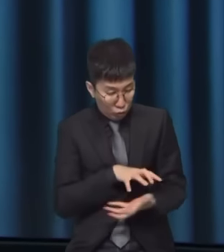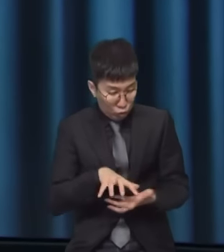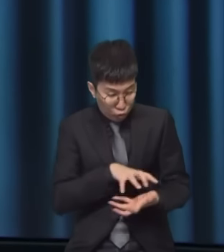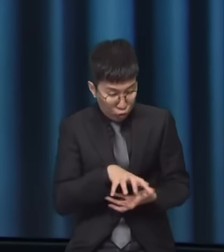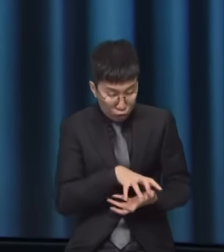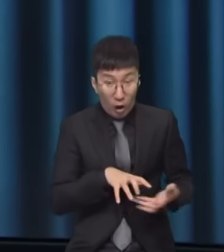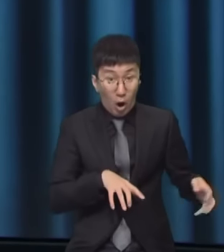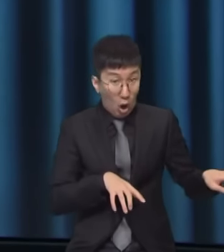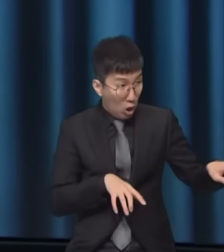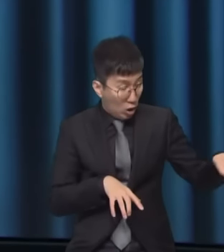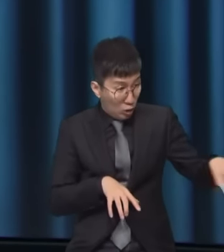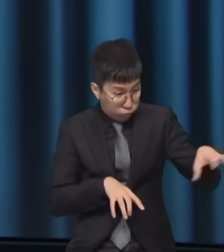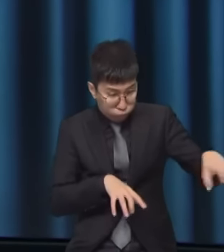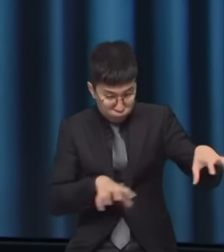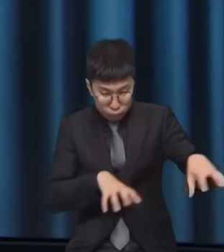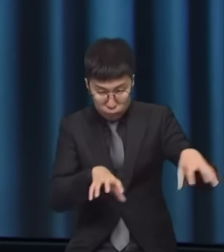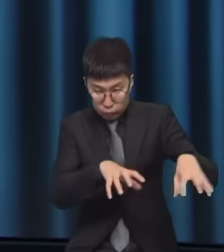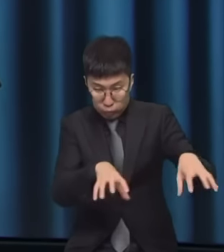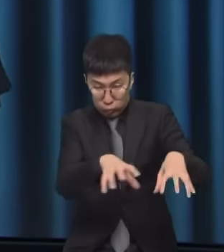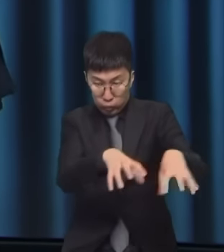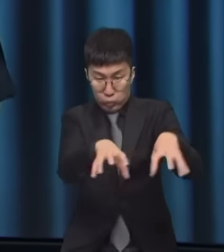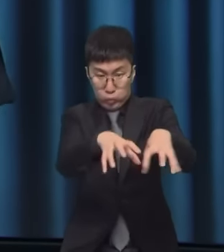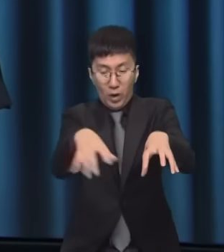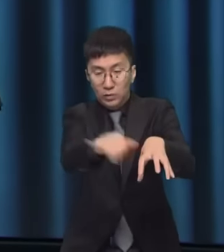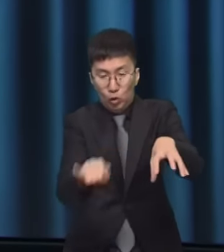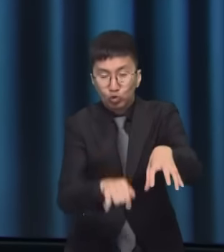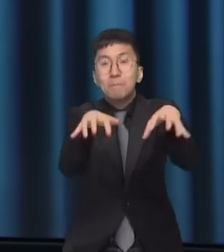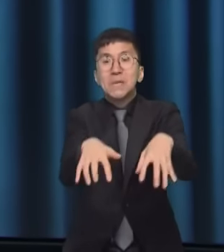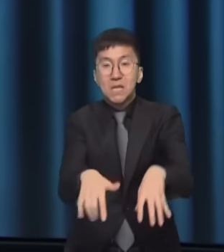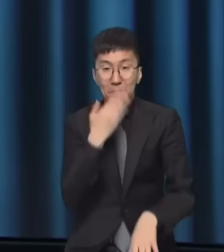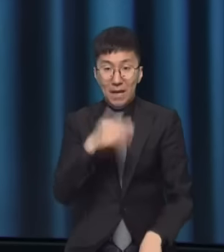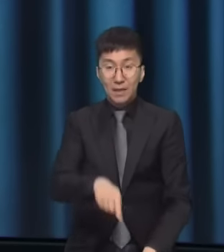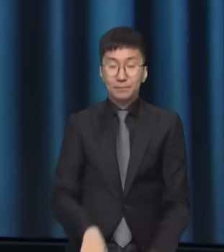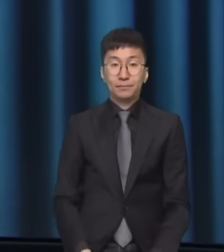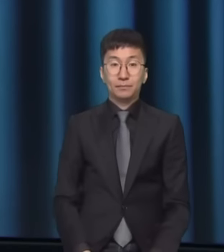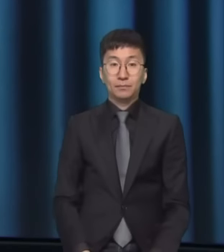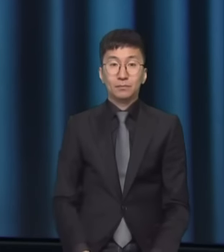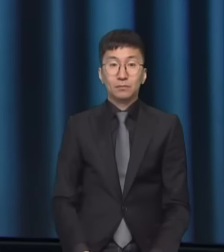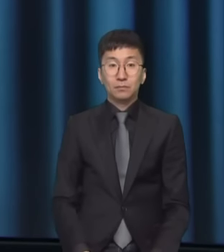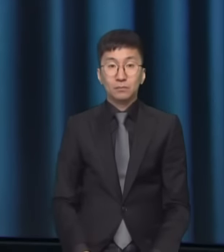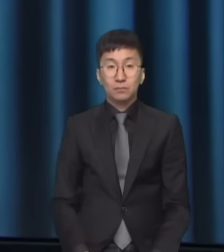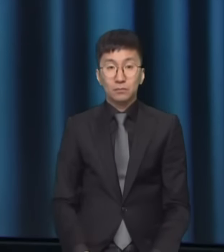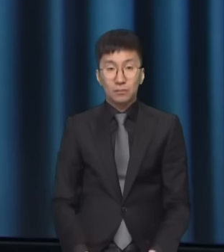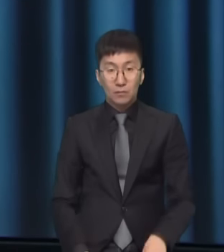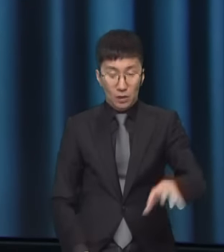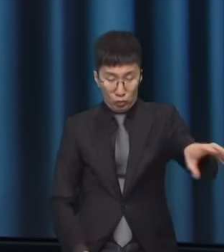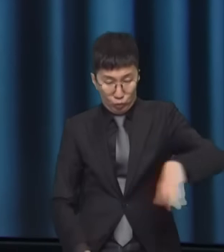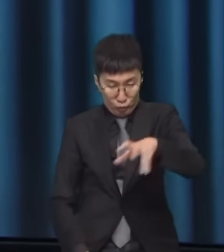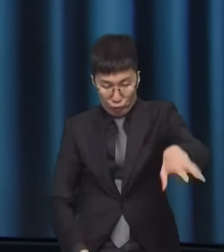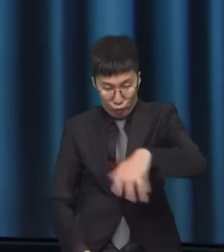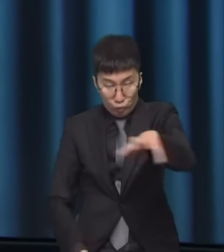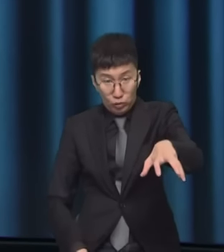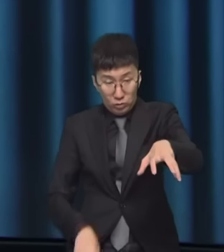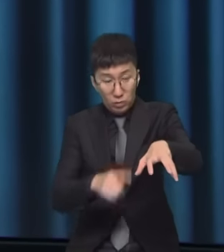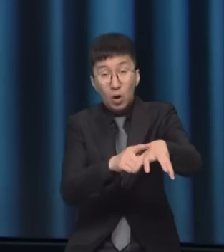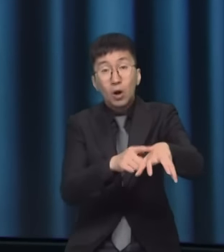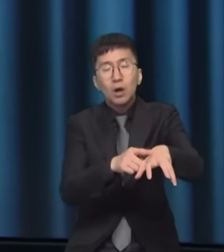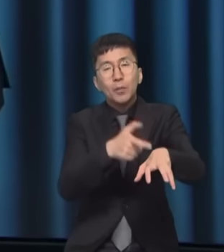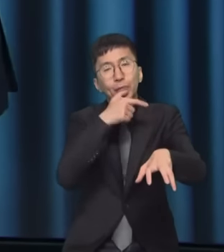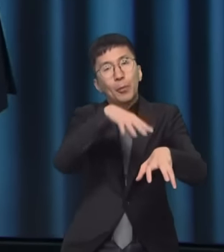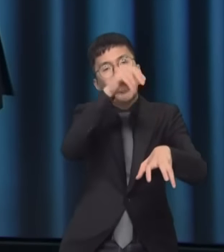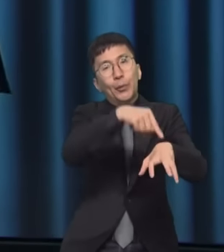북쪽으로 끌어올리면서 전국에 비를 내립니다. 문제는 저기압 뒤쪽으로는 회전 방향을 따라 건조한 공기가